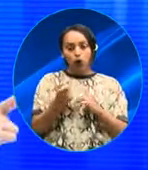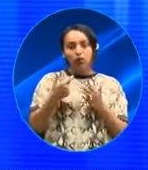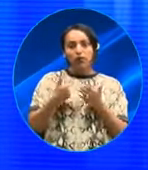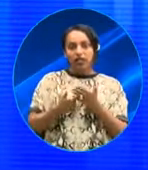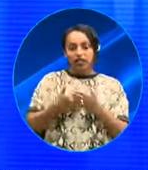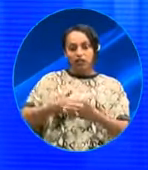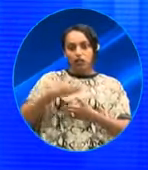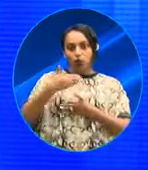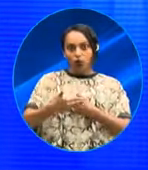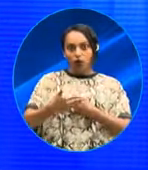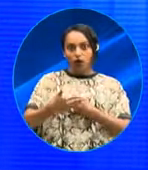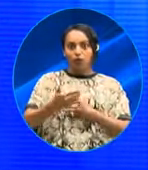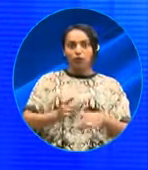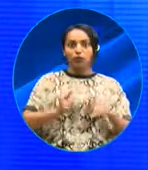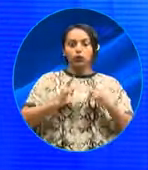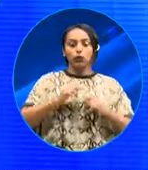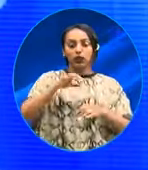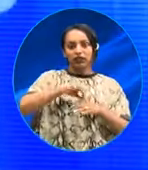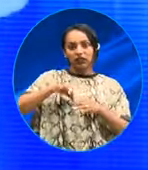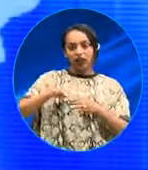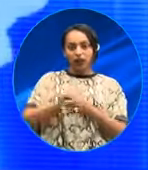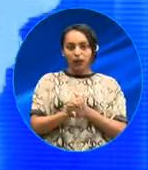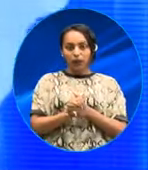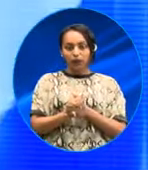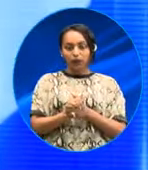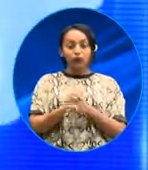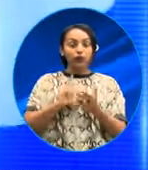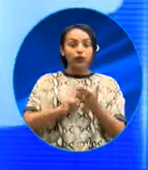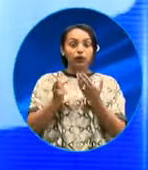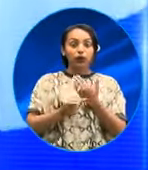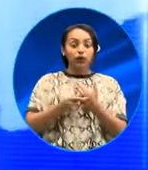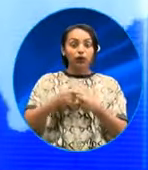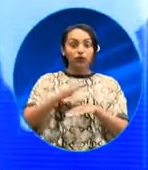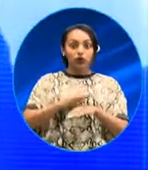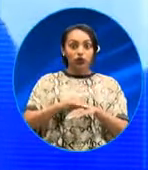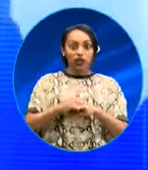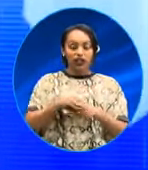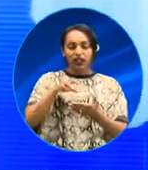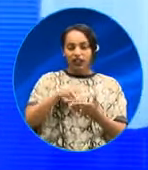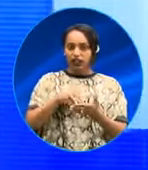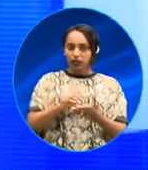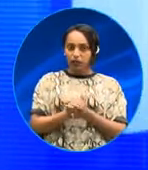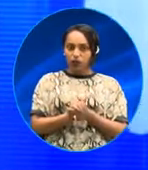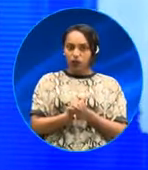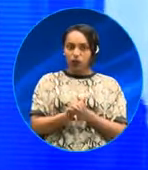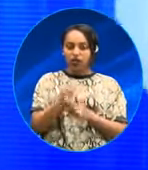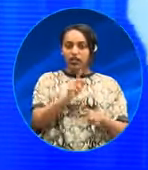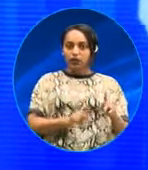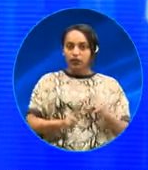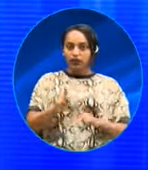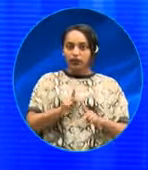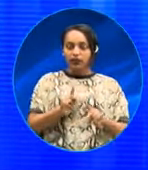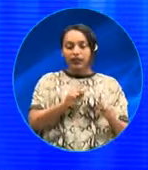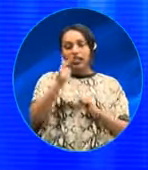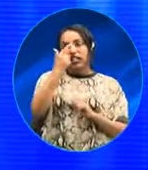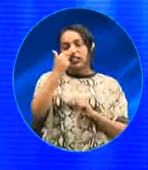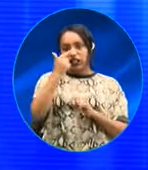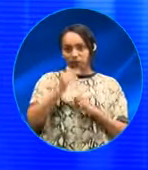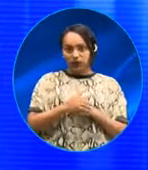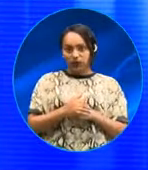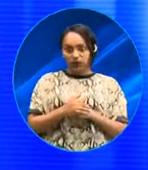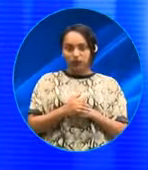ከዚህ በኋላ በሚኖሩት የተከላ መርሃ ግብሮች ላይ የከተማው ህብረተሰብ